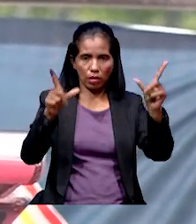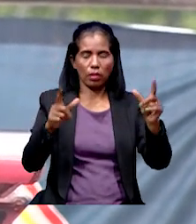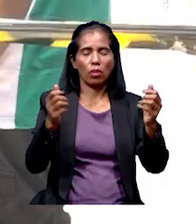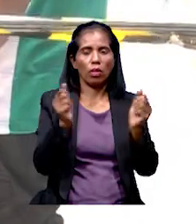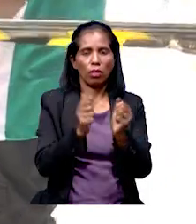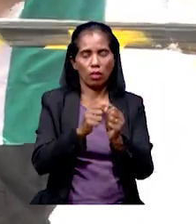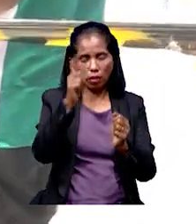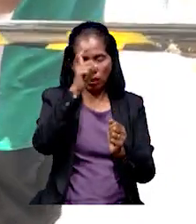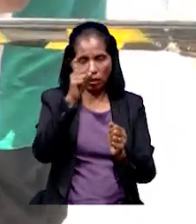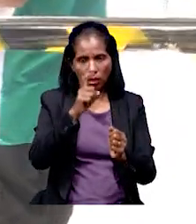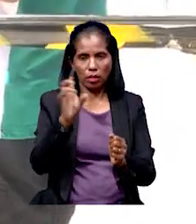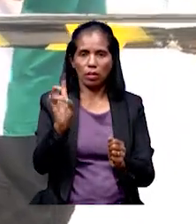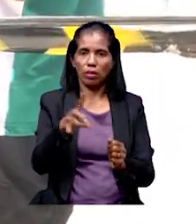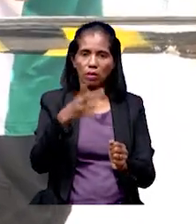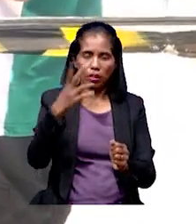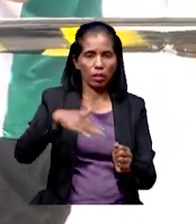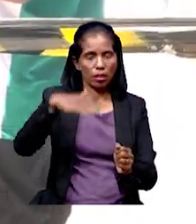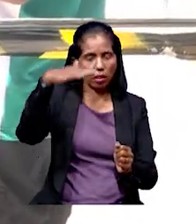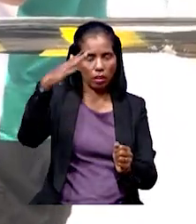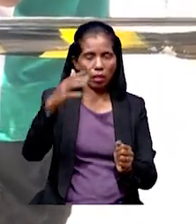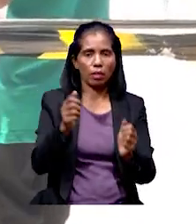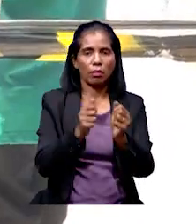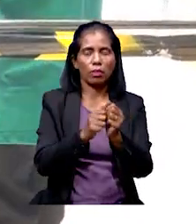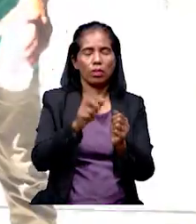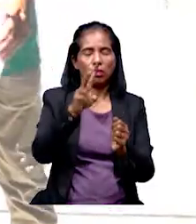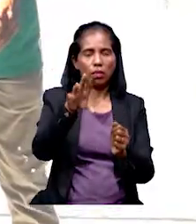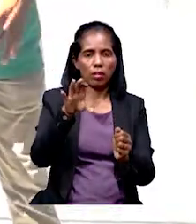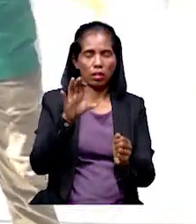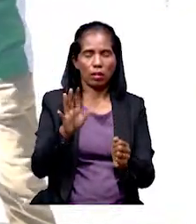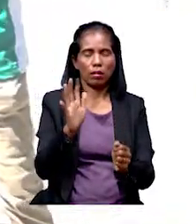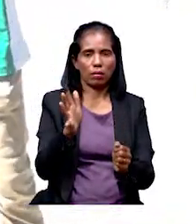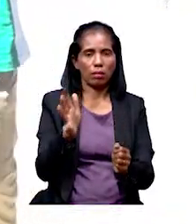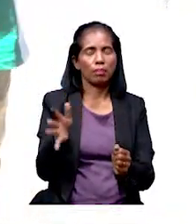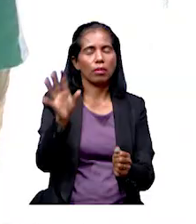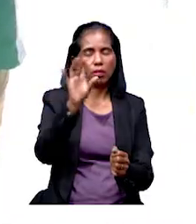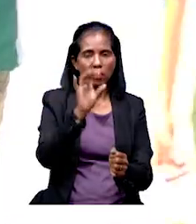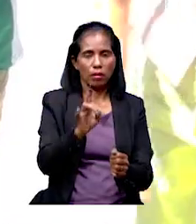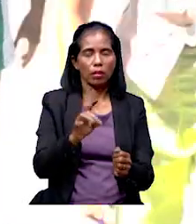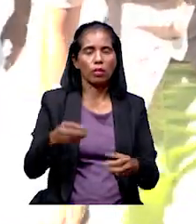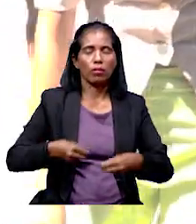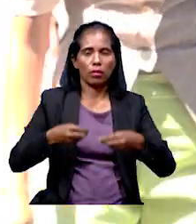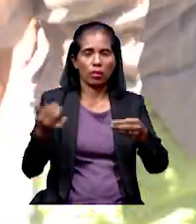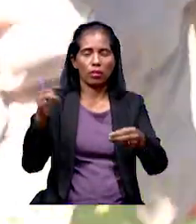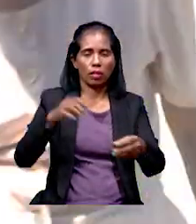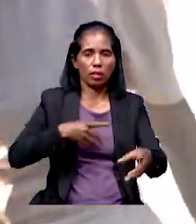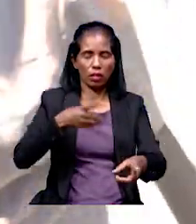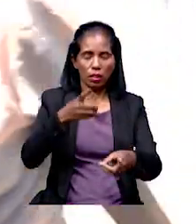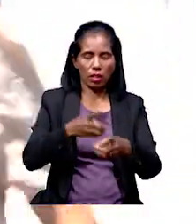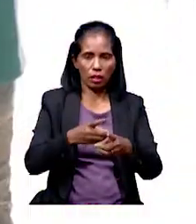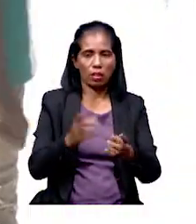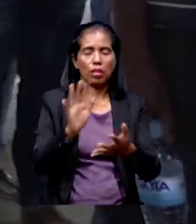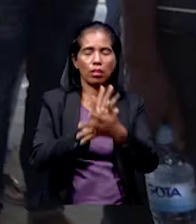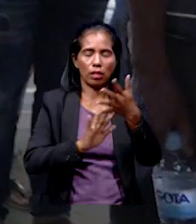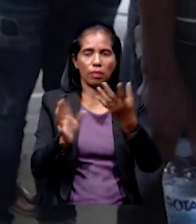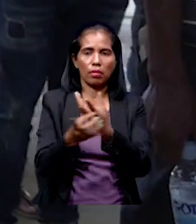idadi sanalu resing hitu baleteng hamutuk rihung atus walu lima nulu resing sia liu ezerse ona ni direitu ia festa demokrasia